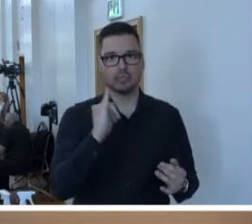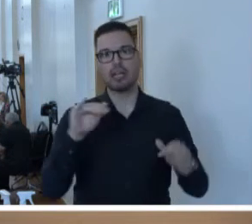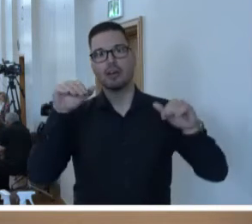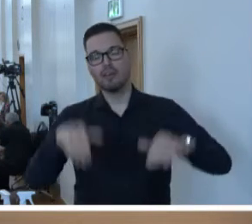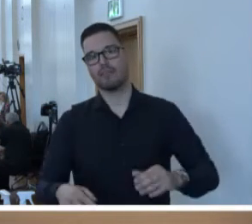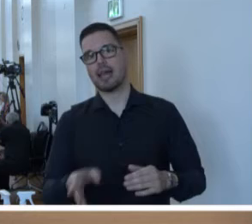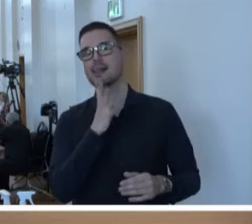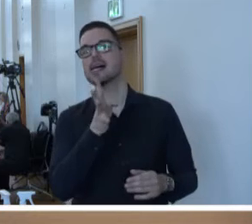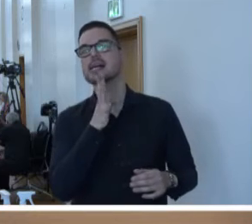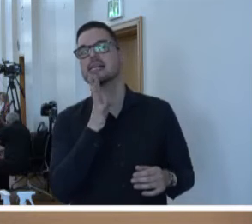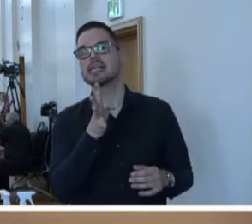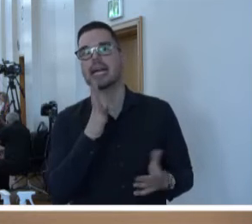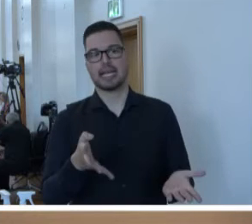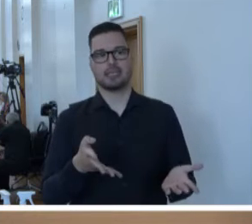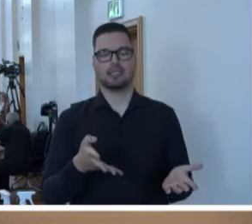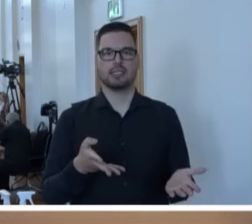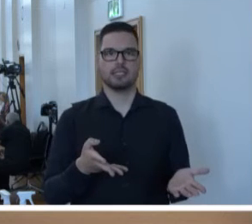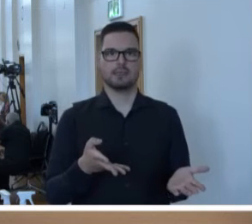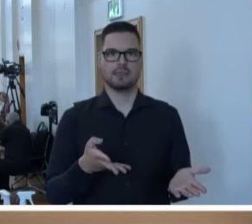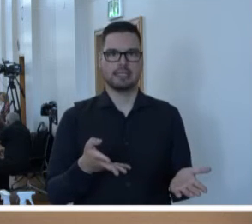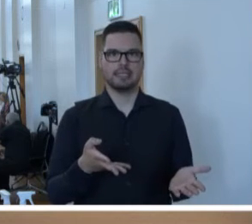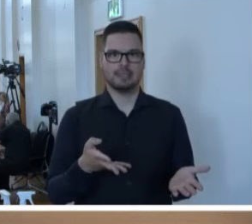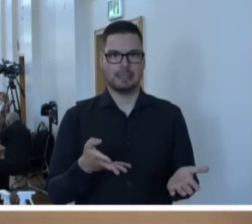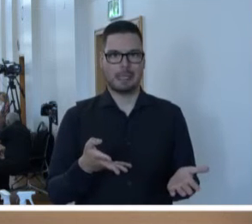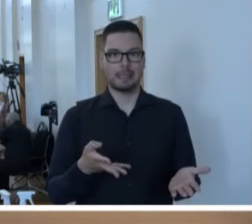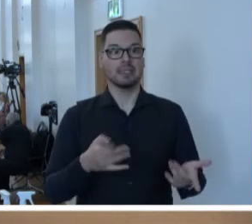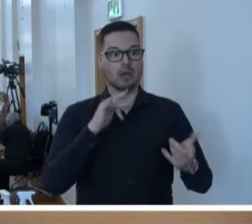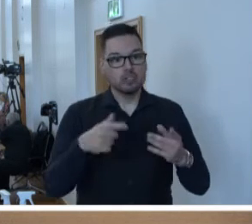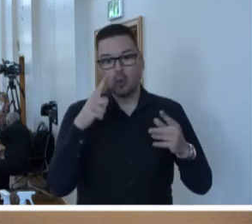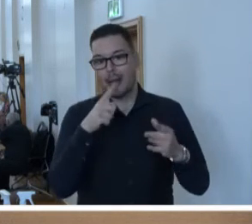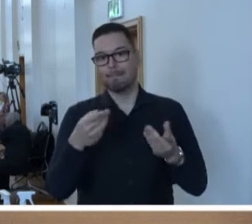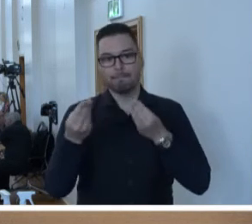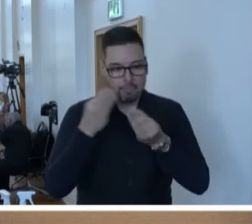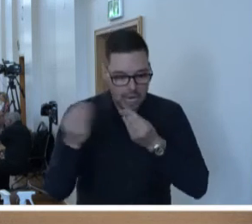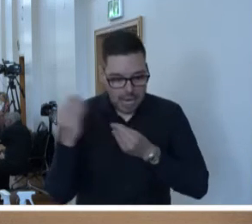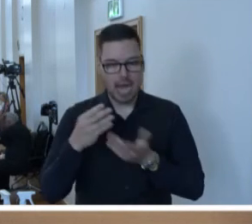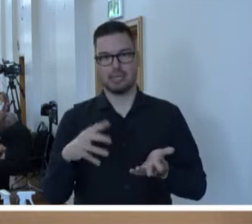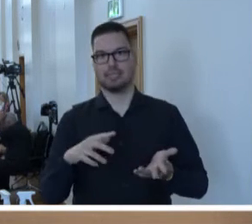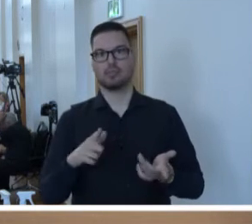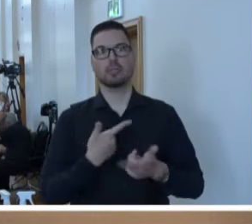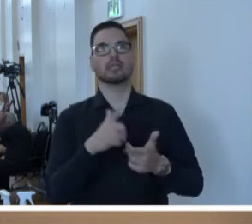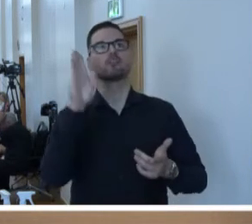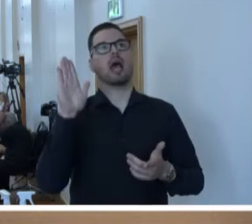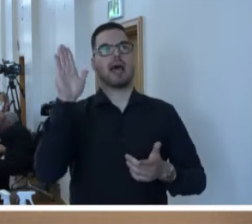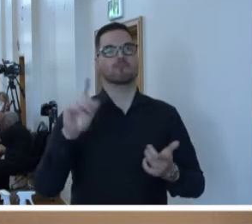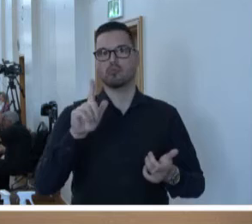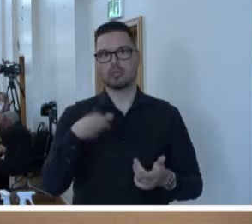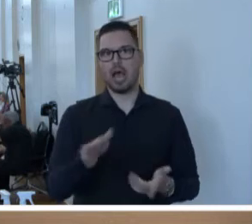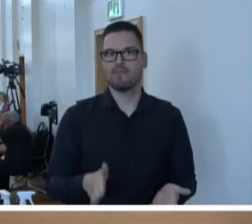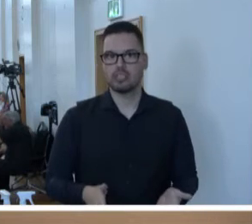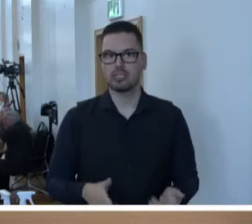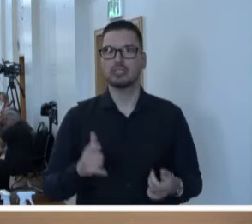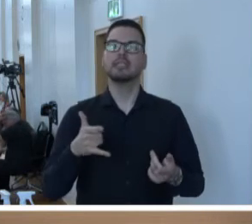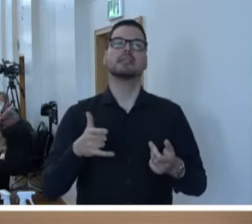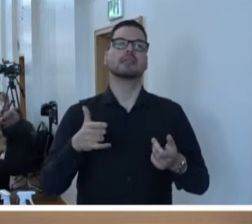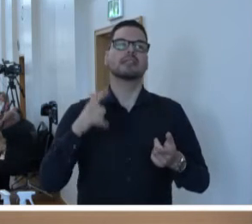einem Schulmitbestimmungsgremium, dort auch wirklich nicht nur beratend tätig zu sein und dann am Ende nicht darüber abstimmen zu dürfen, sondern es geht darum,